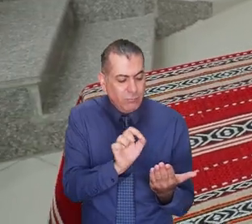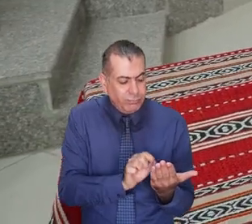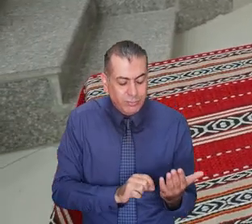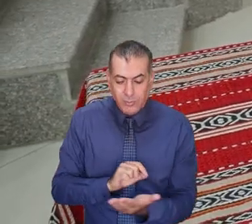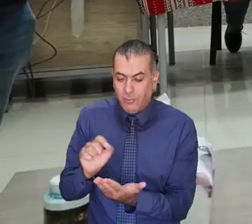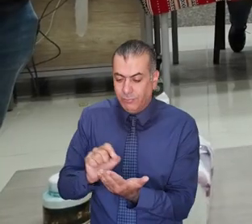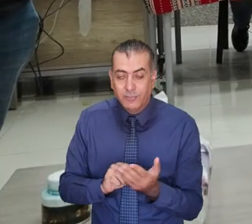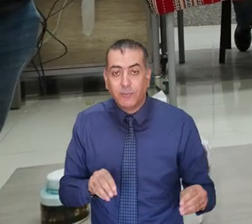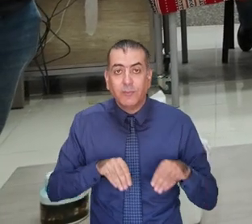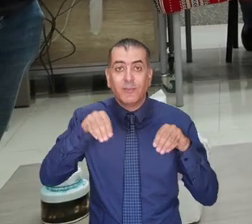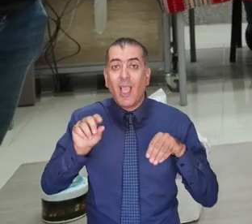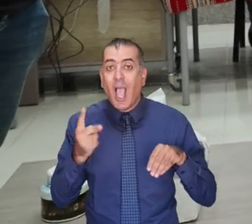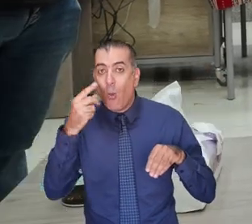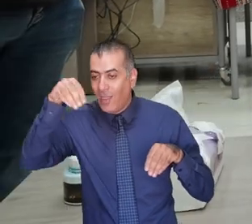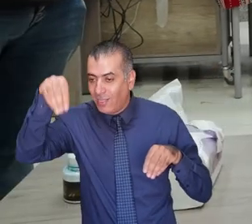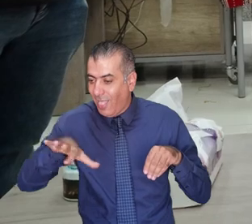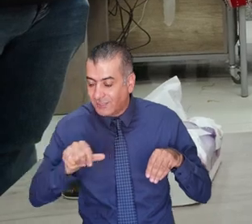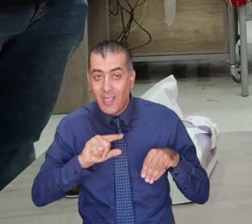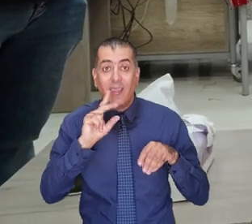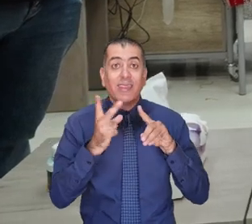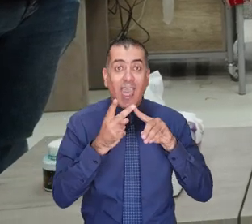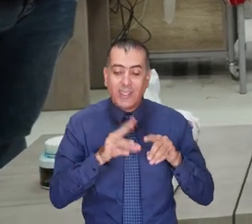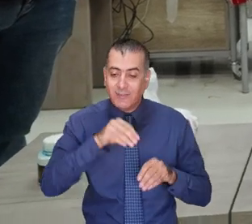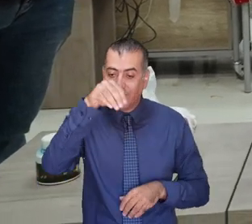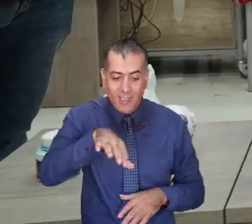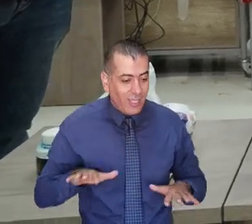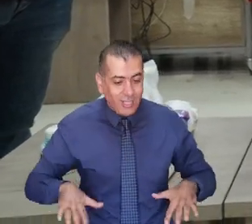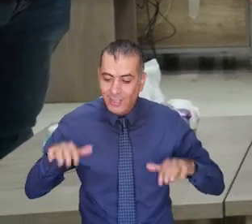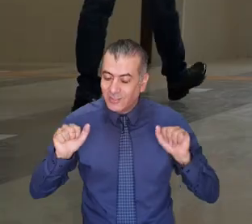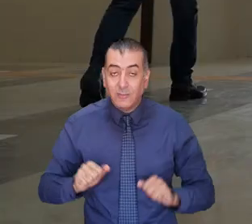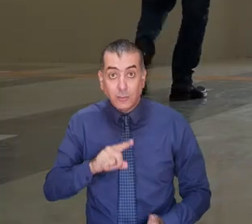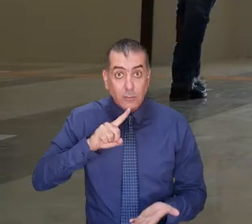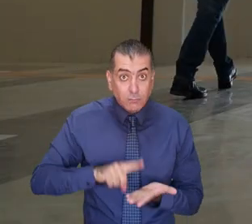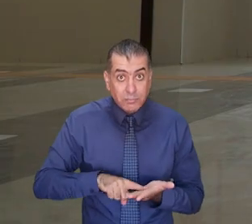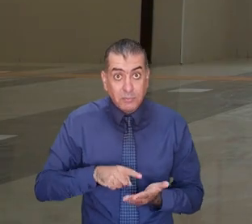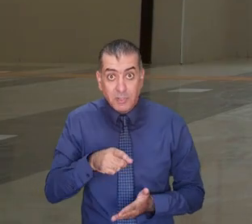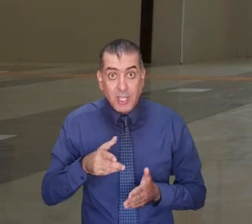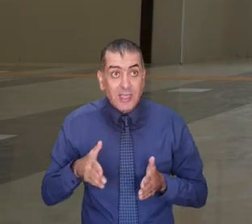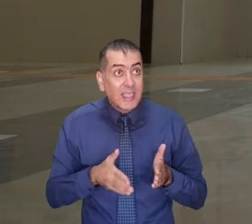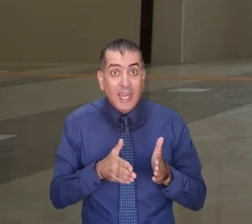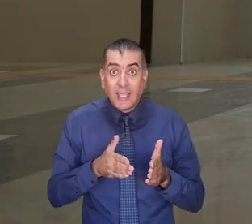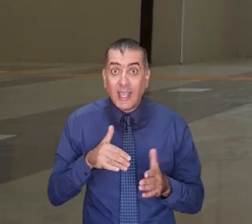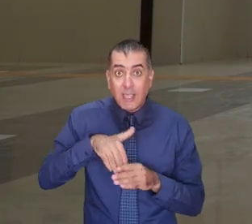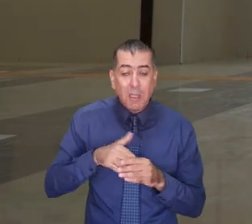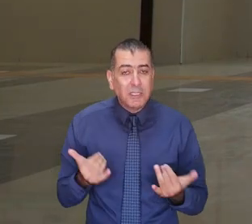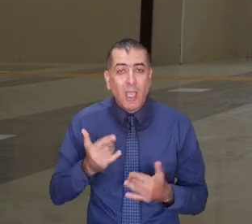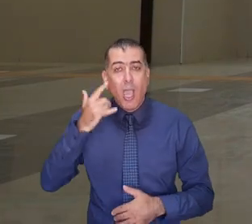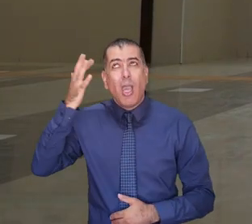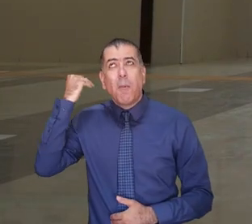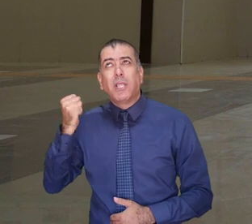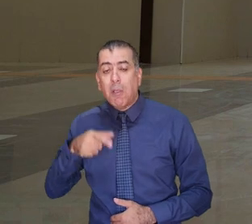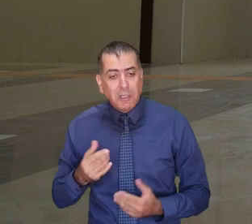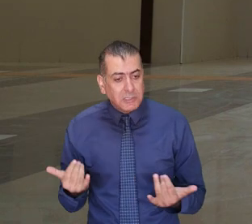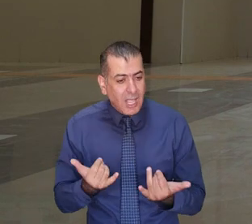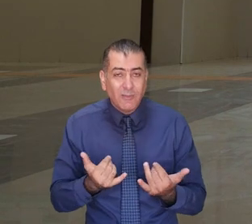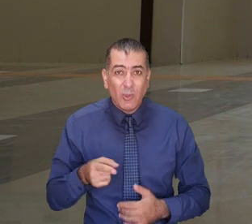عبيت حطيت الورقه الاولى والثانيه وهيك بنكون خلصنا بصراحه العمليه كانت اسهل بكثير من ما كنت